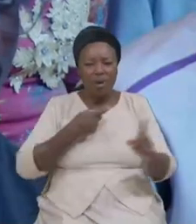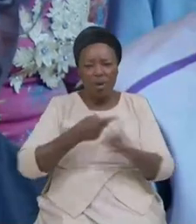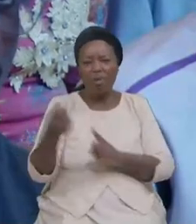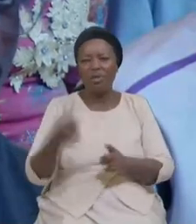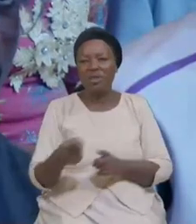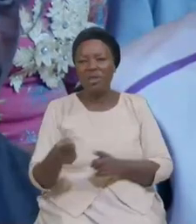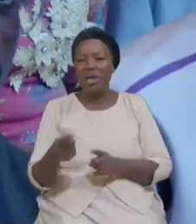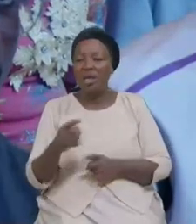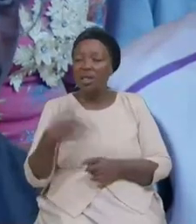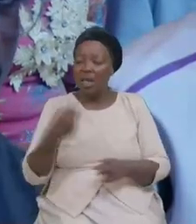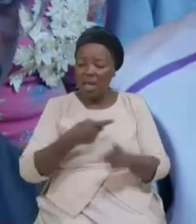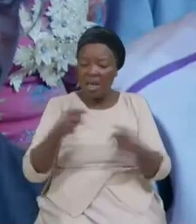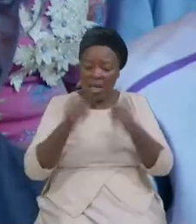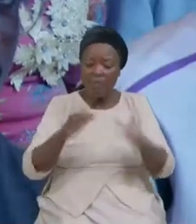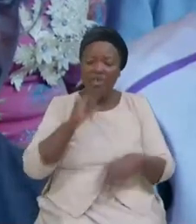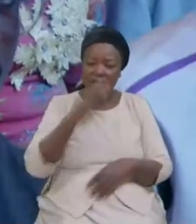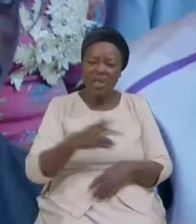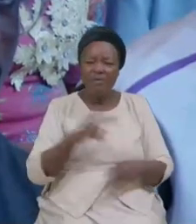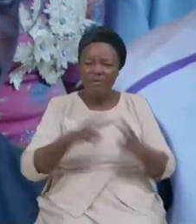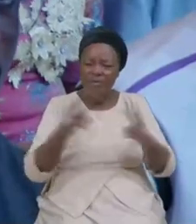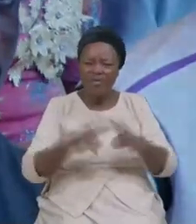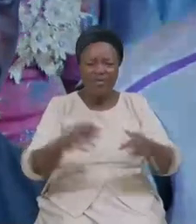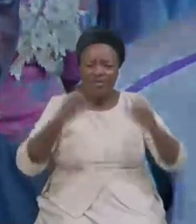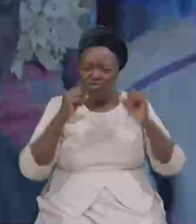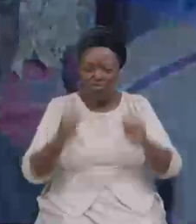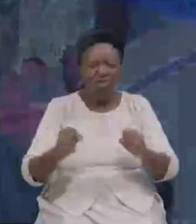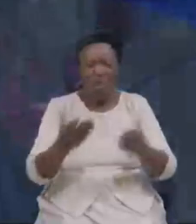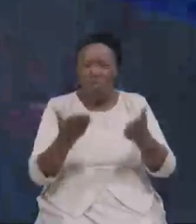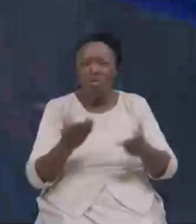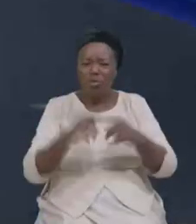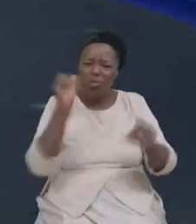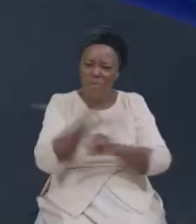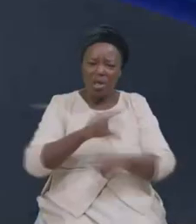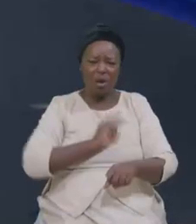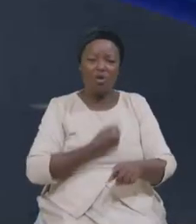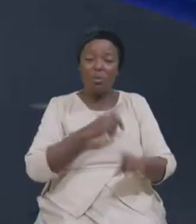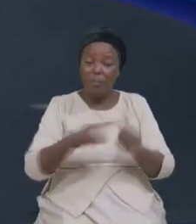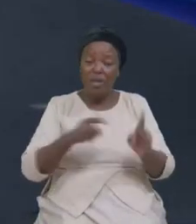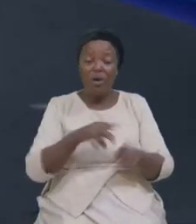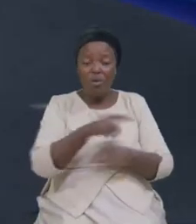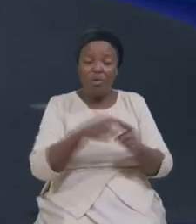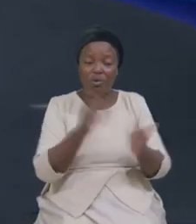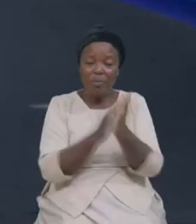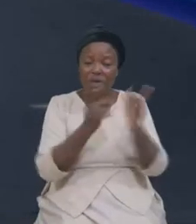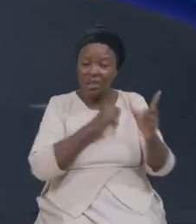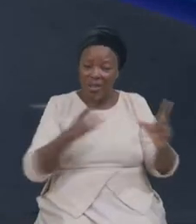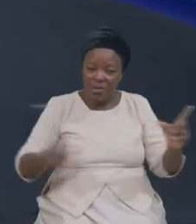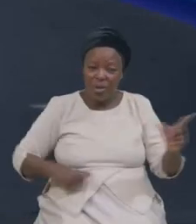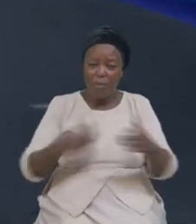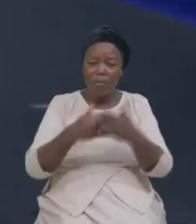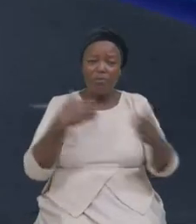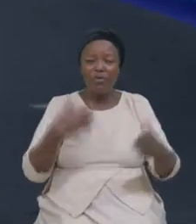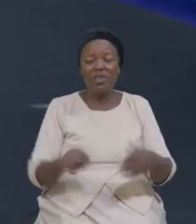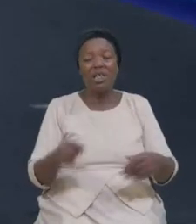L'ennemi va s'arrêter, il va s'arrêter. Et toutes ces machineries et tout ce que... Tout va s'écrouler, sera détruit. Mais